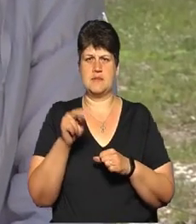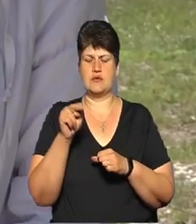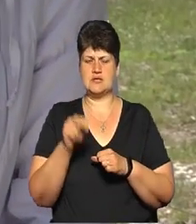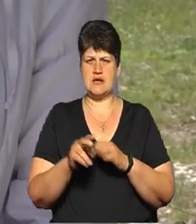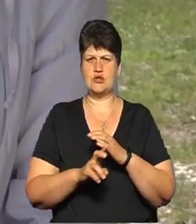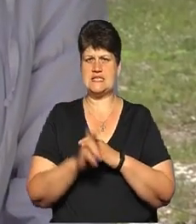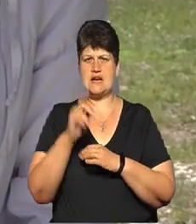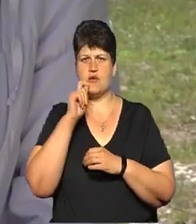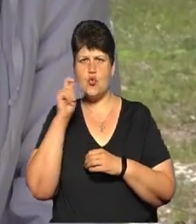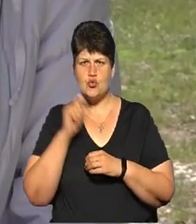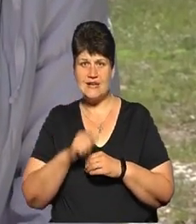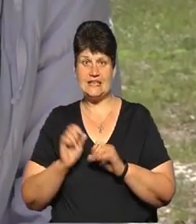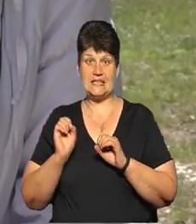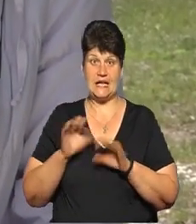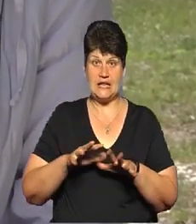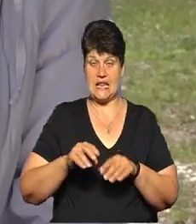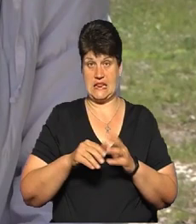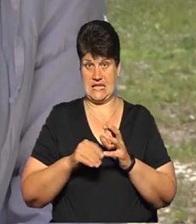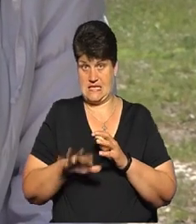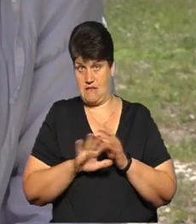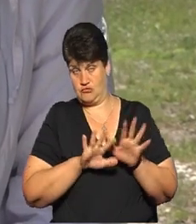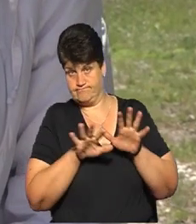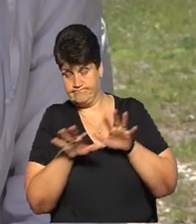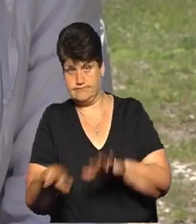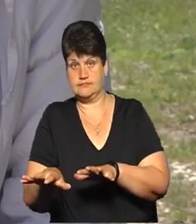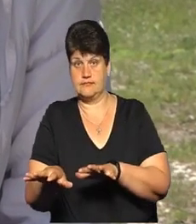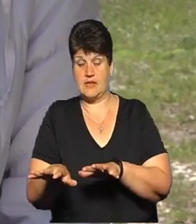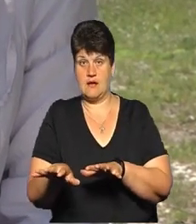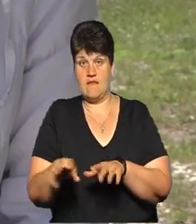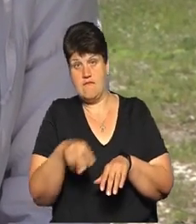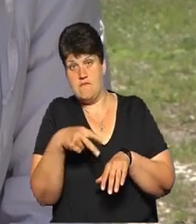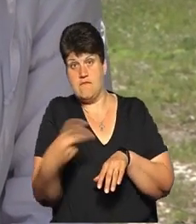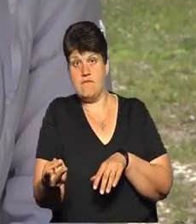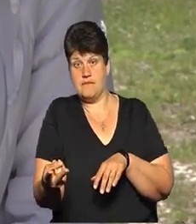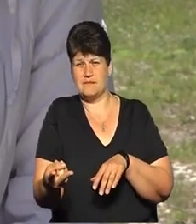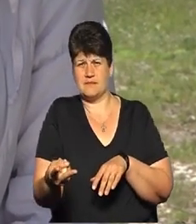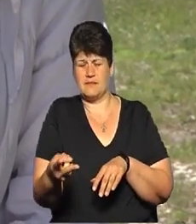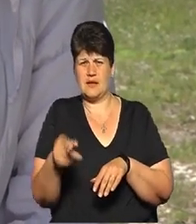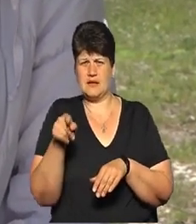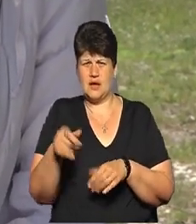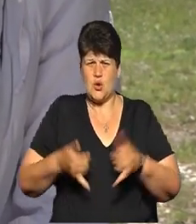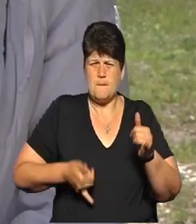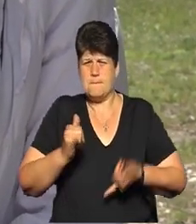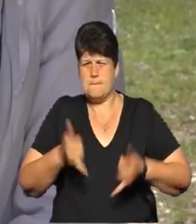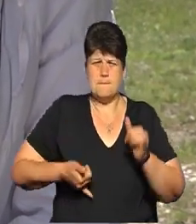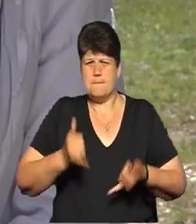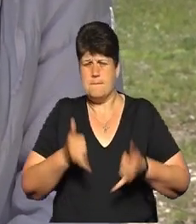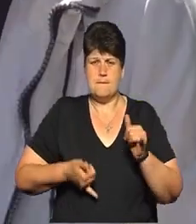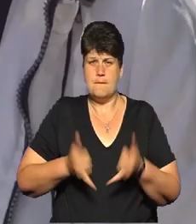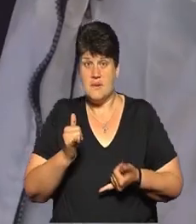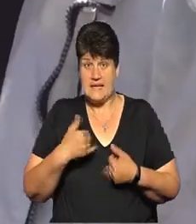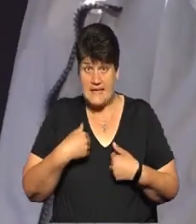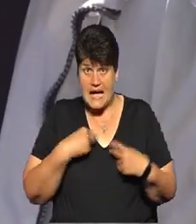священика кинули на землю, Бориса, оця Бориса, кинули на землю і так його били ногами. Я